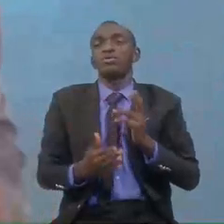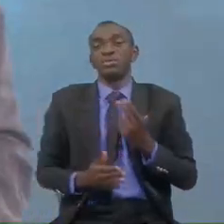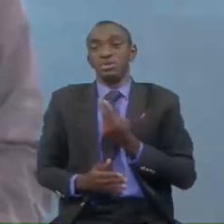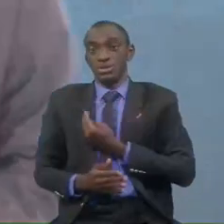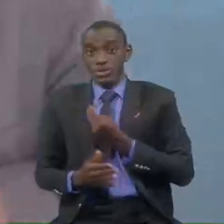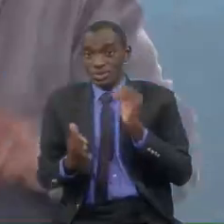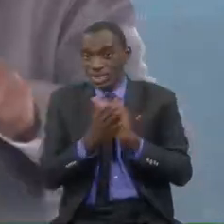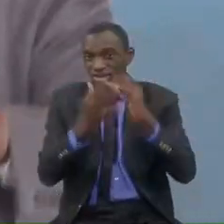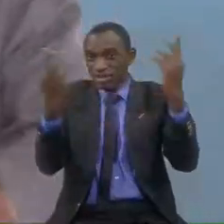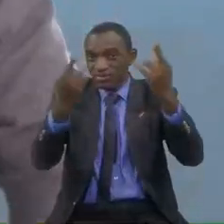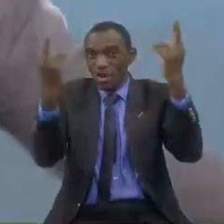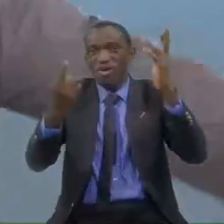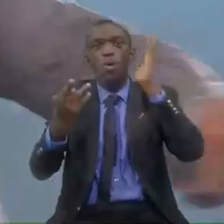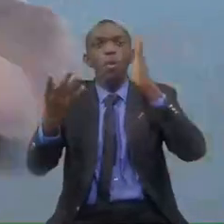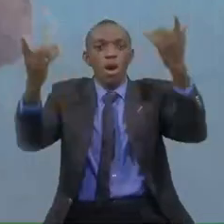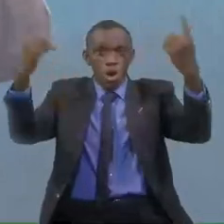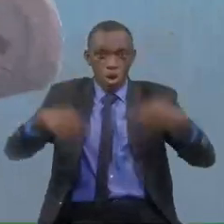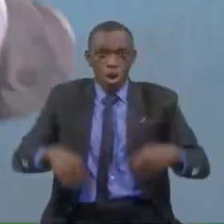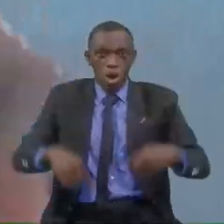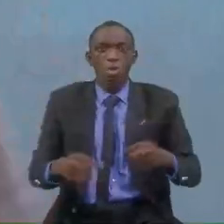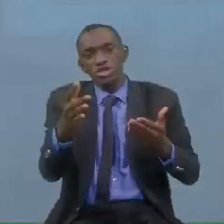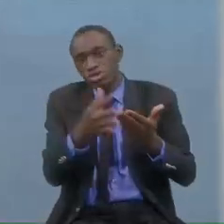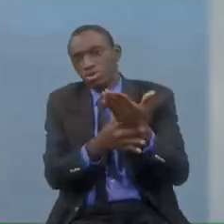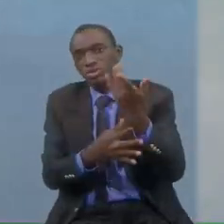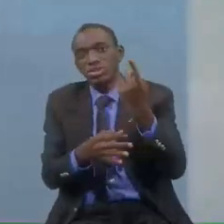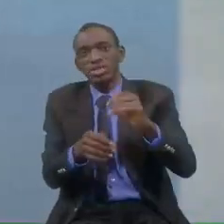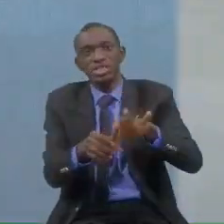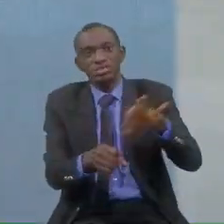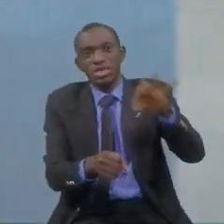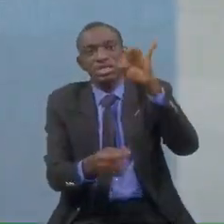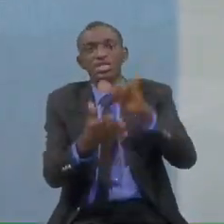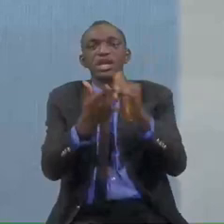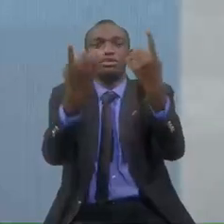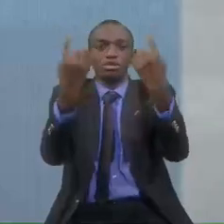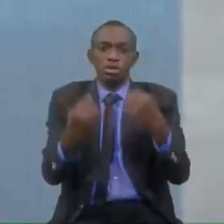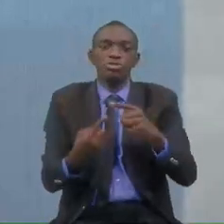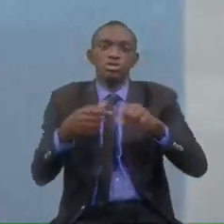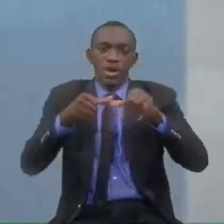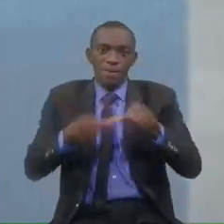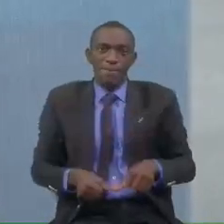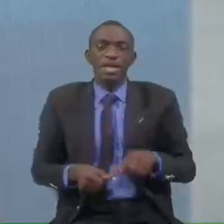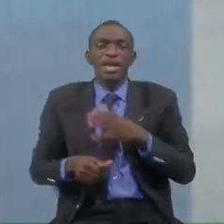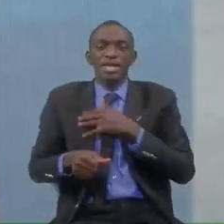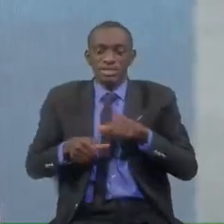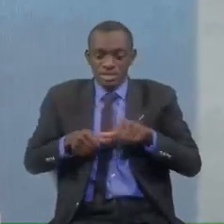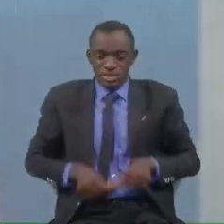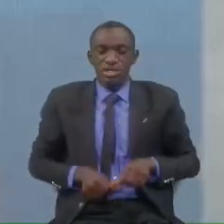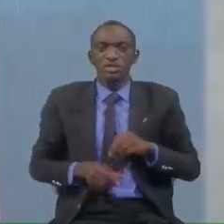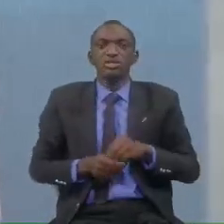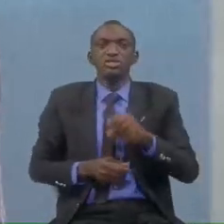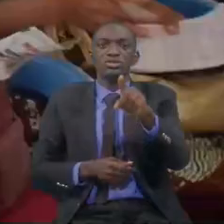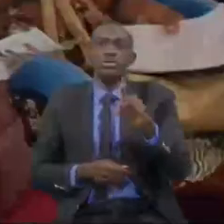réveil viendra au travers de l'Esprit qui vient habiter en